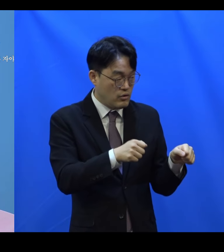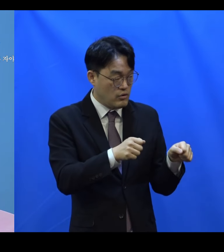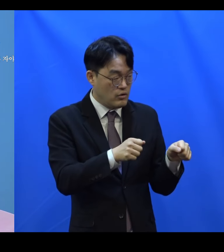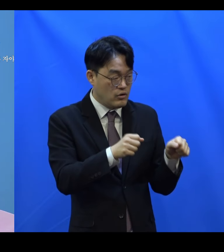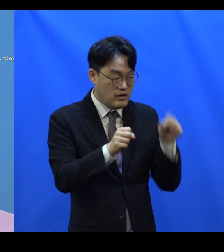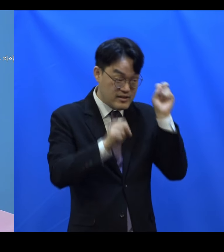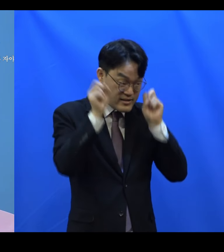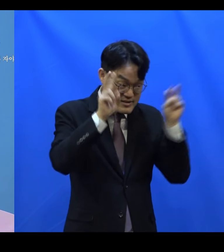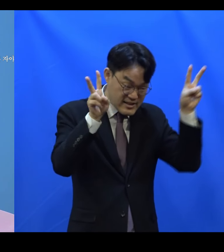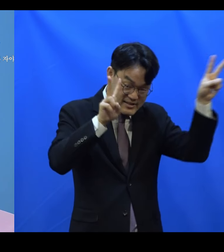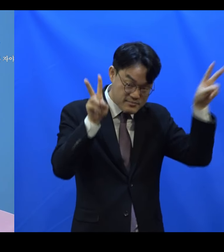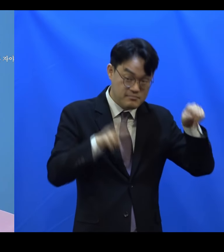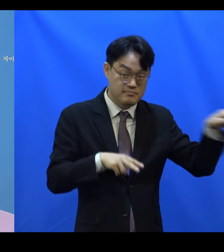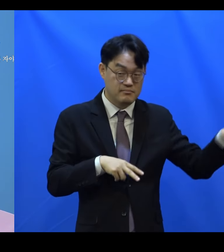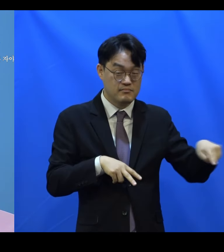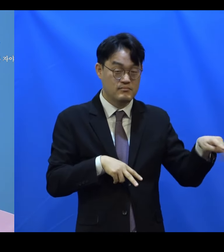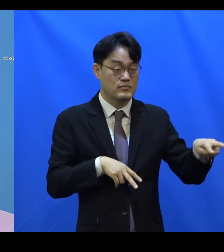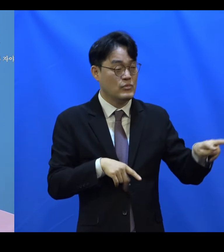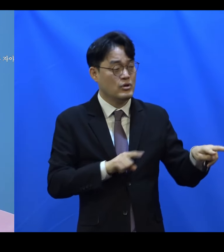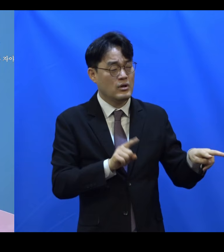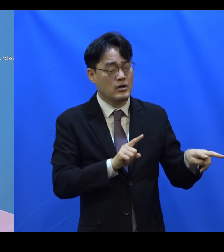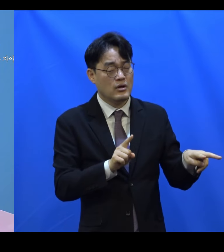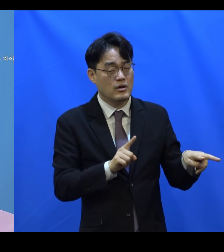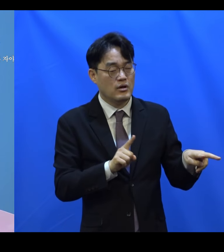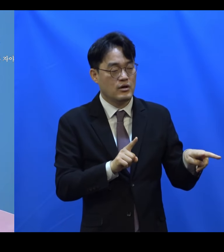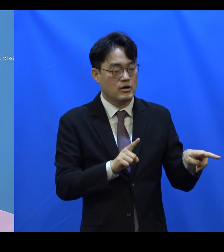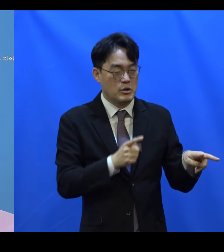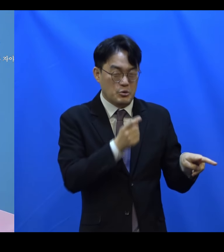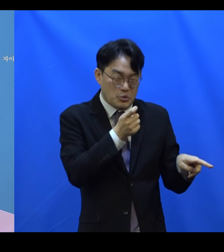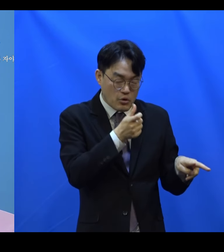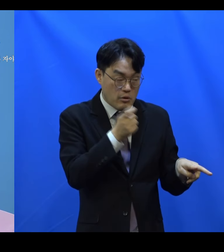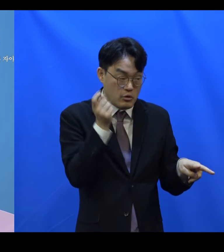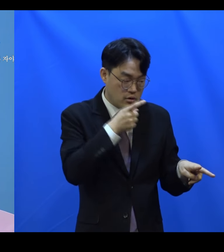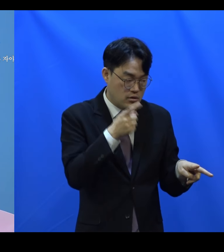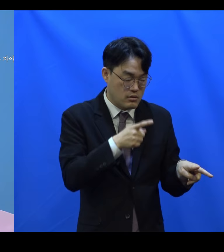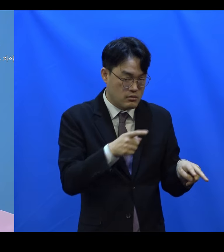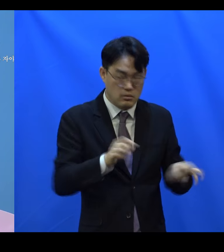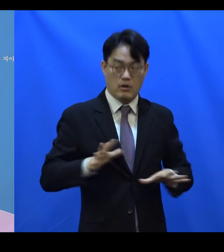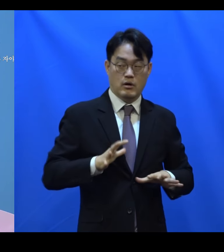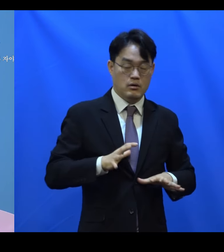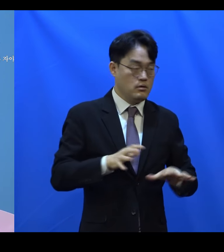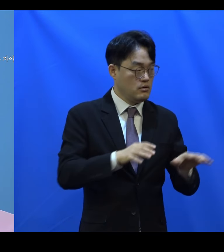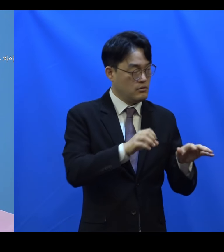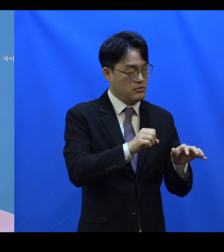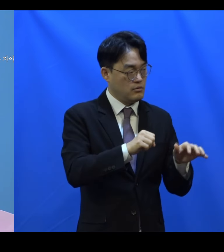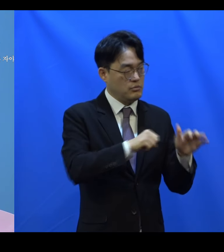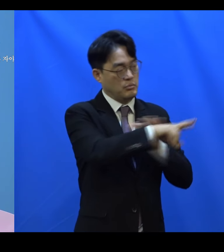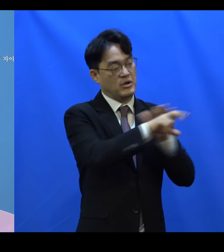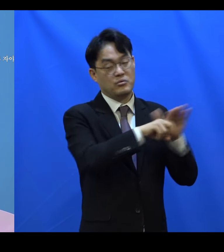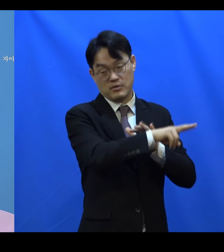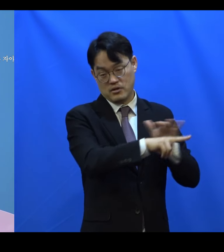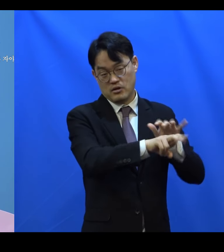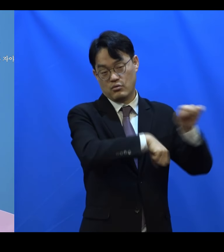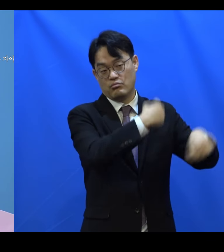소리에도 도망을 치는 민감성을 가진 동물이에요. 그녀가 쉽게 놀랄 수 있다는 것을 의미하는